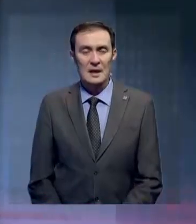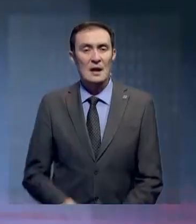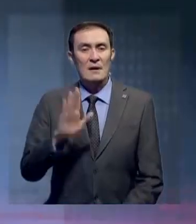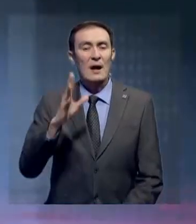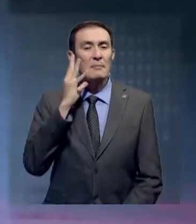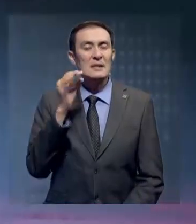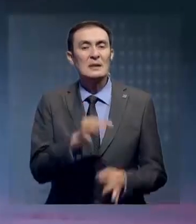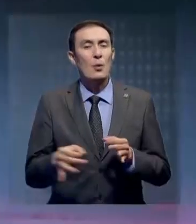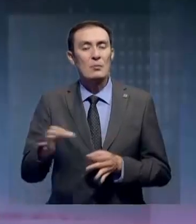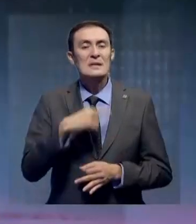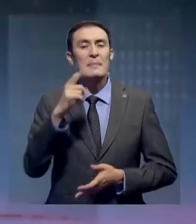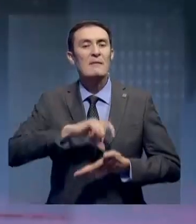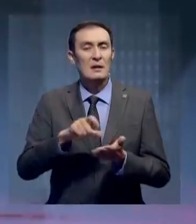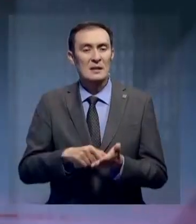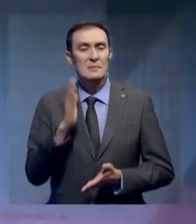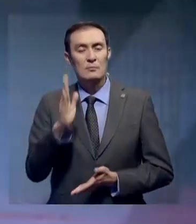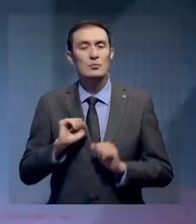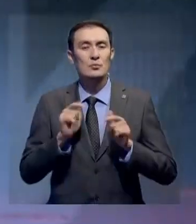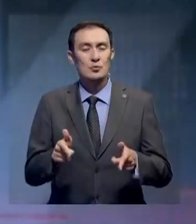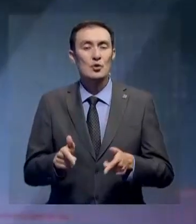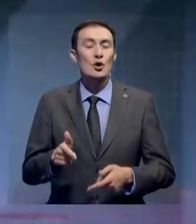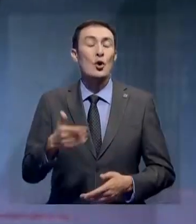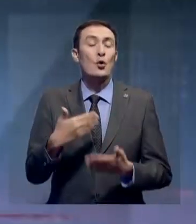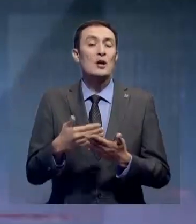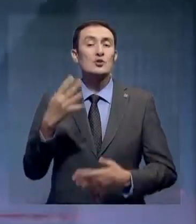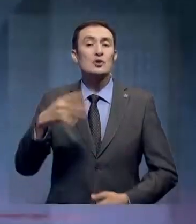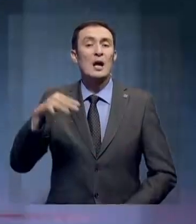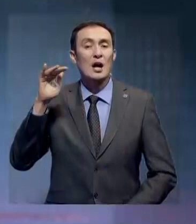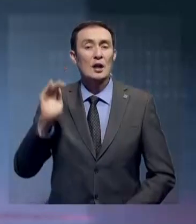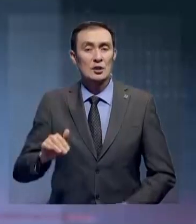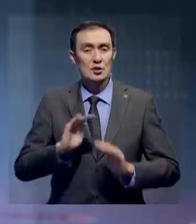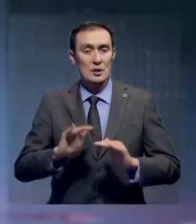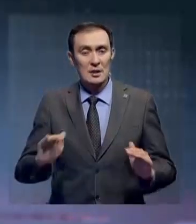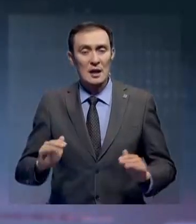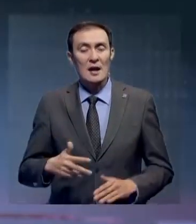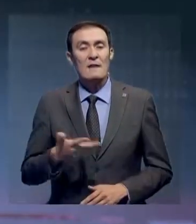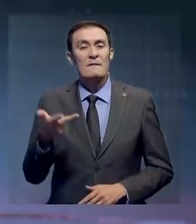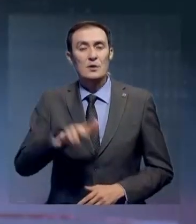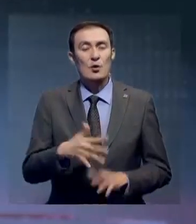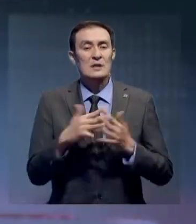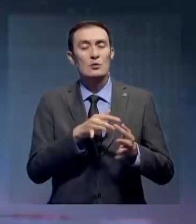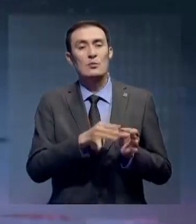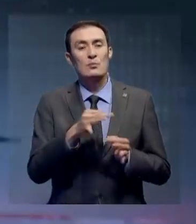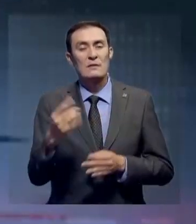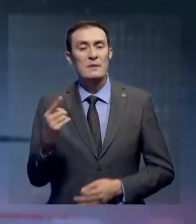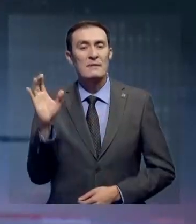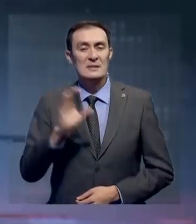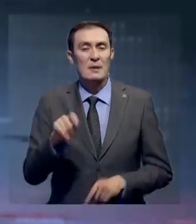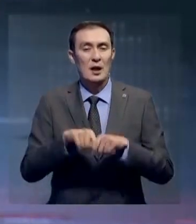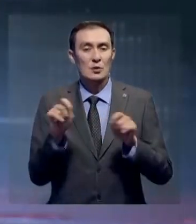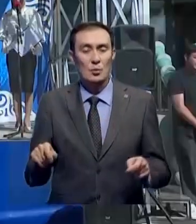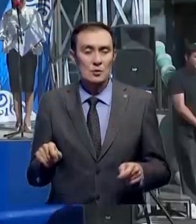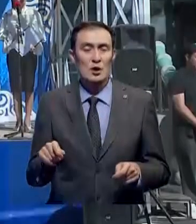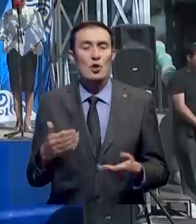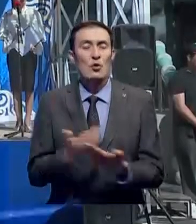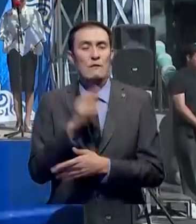Алматинской области первоклассниками в этом году станут около 40 тысяч детей в трех населенных пунктах откроют